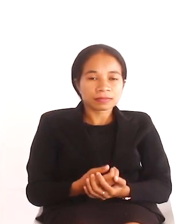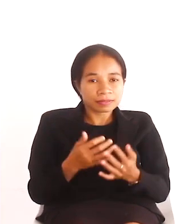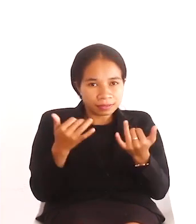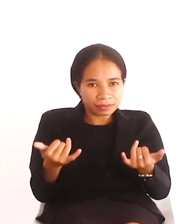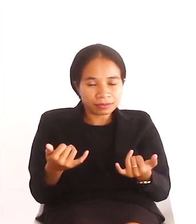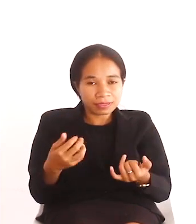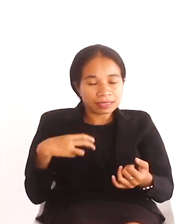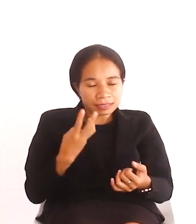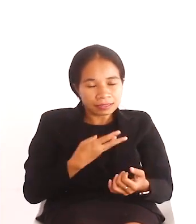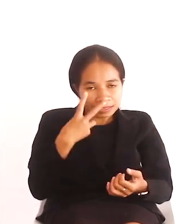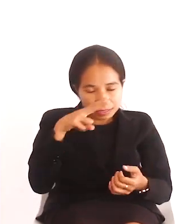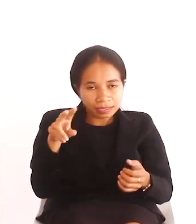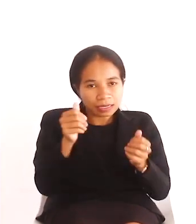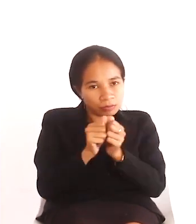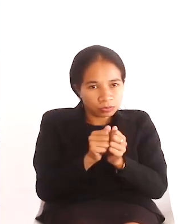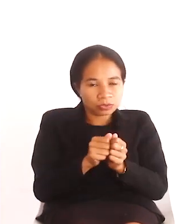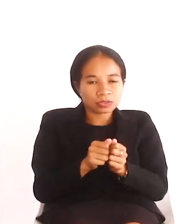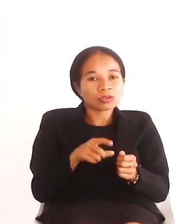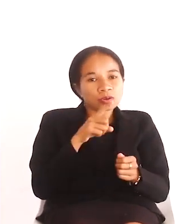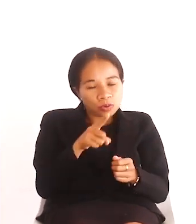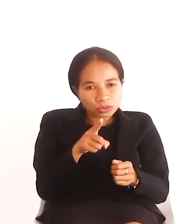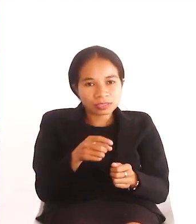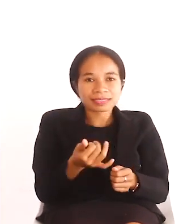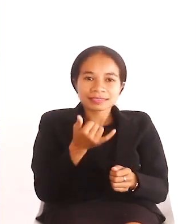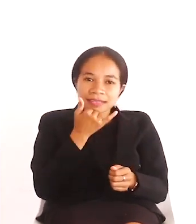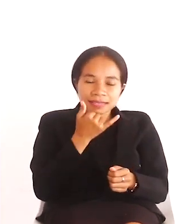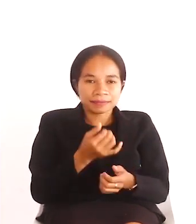Agora, ita hareha mutuk selosh kalalosh.